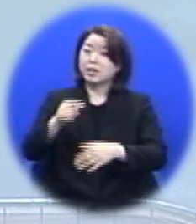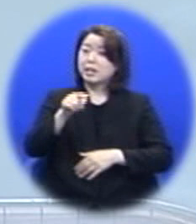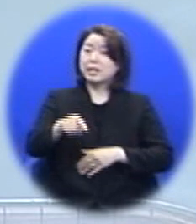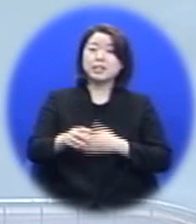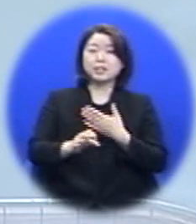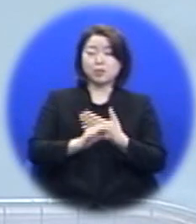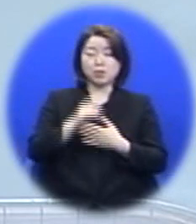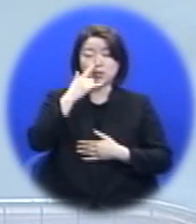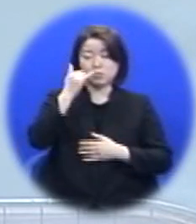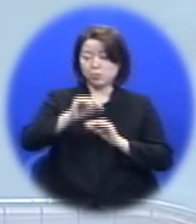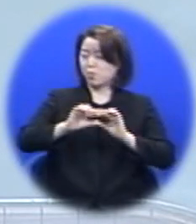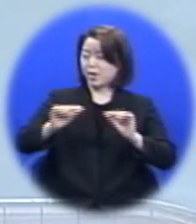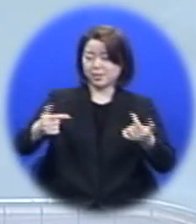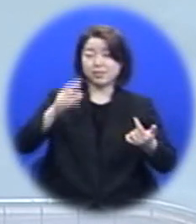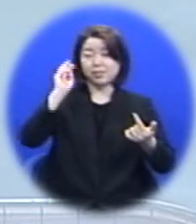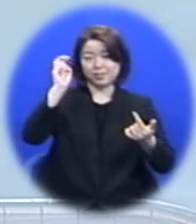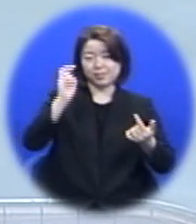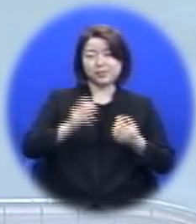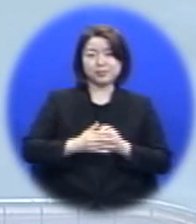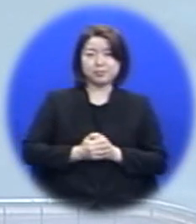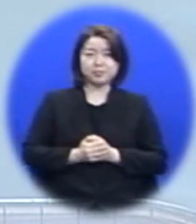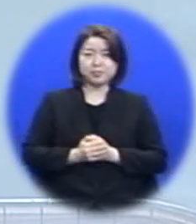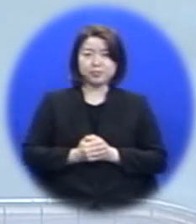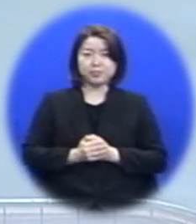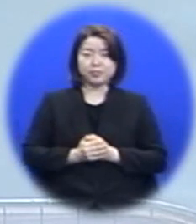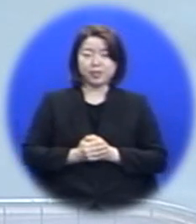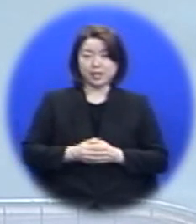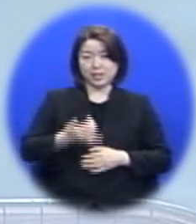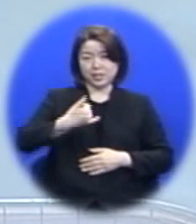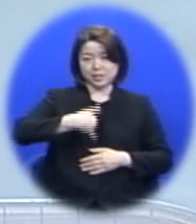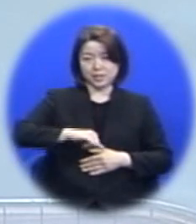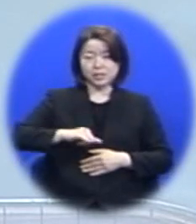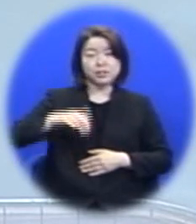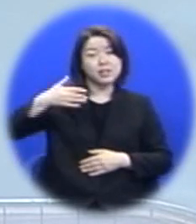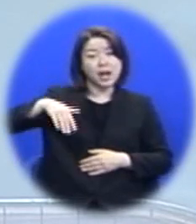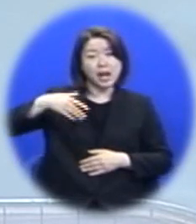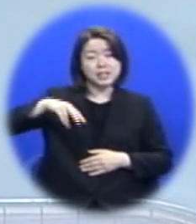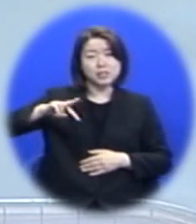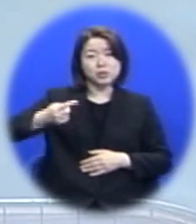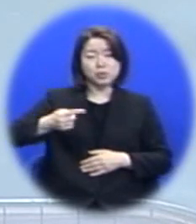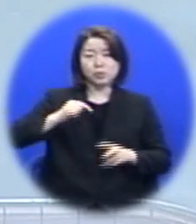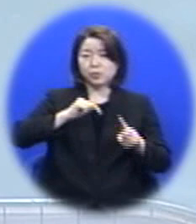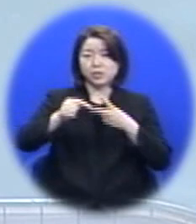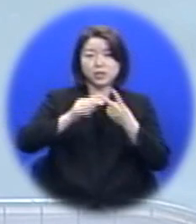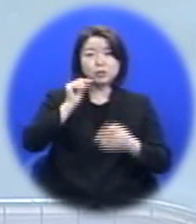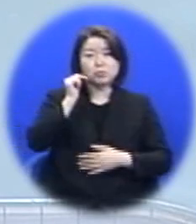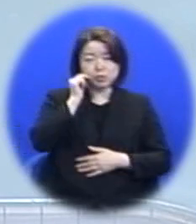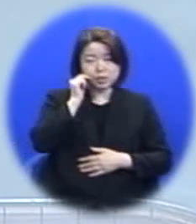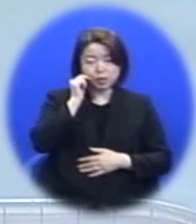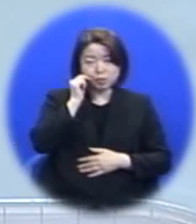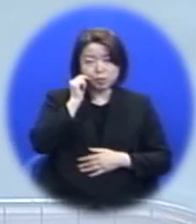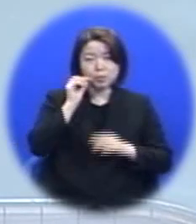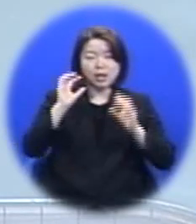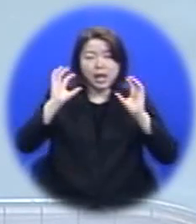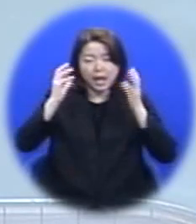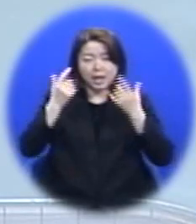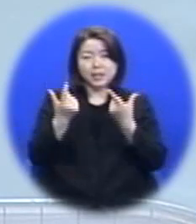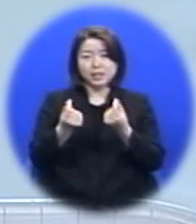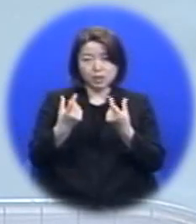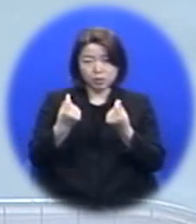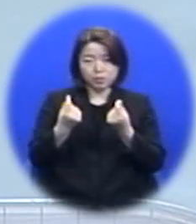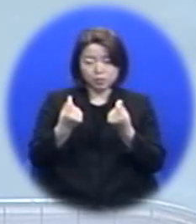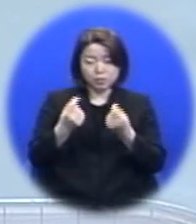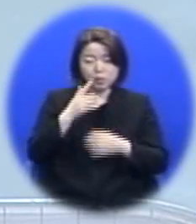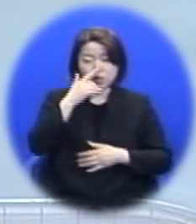이러시면 부모 아닙니다. 그죠? 자녀들이 아직도 이해도 못하고 철도 없고, 그래서 부모에게 잘못할